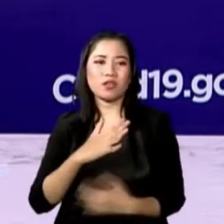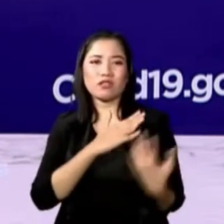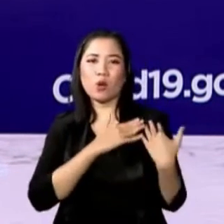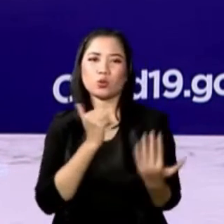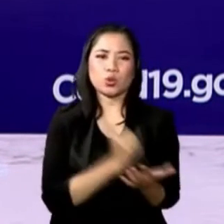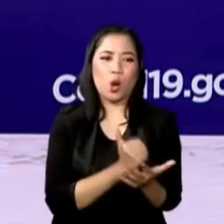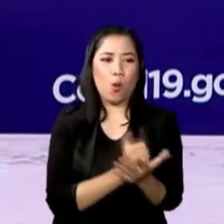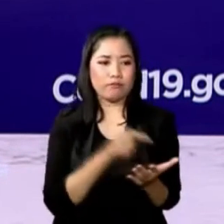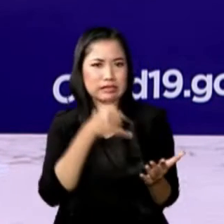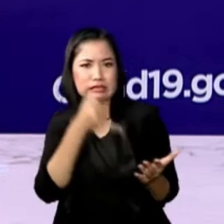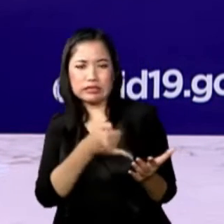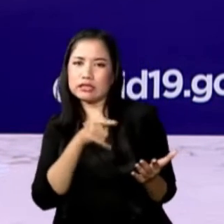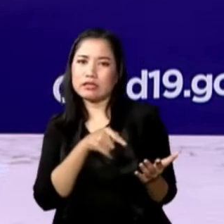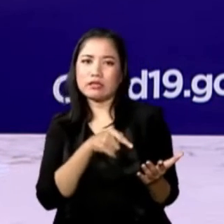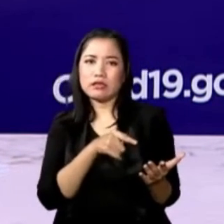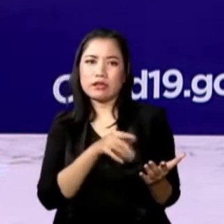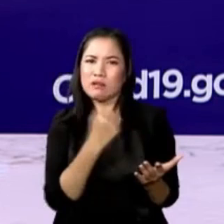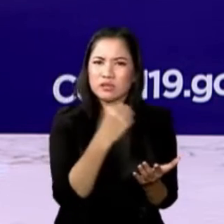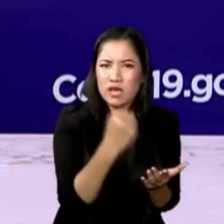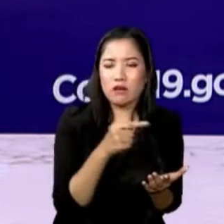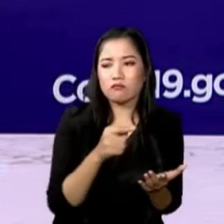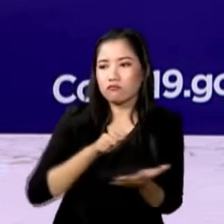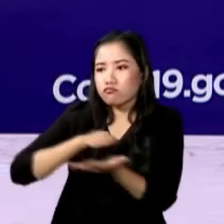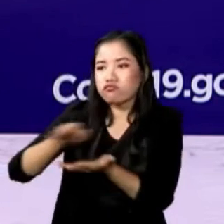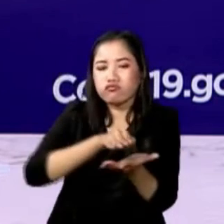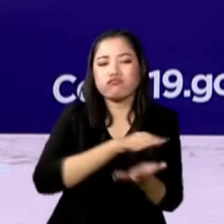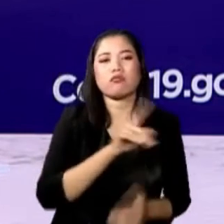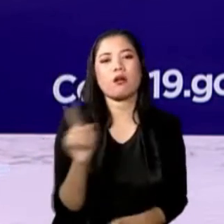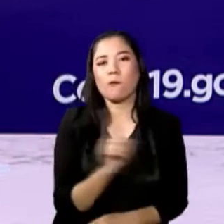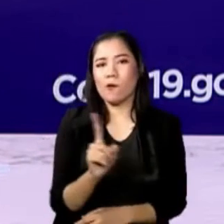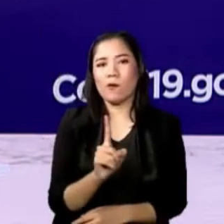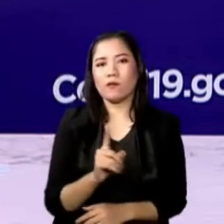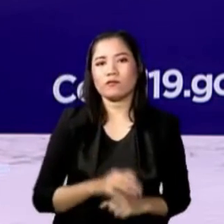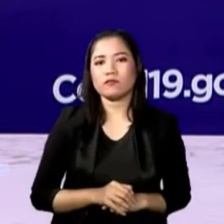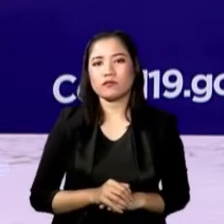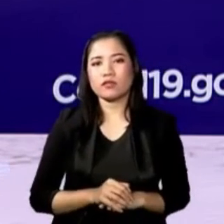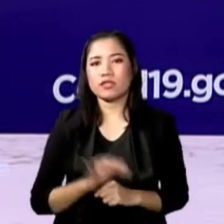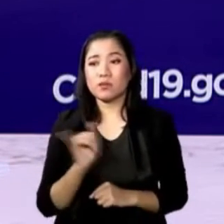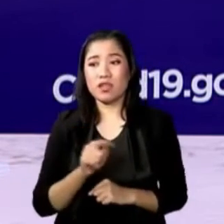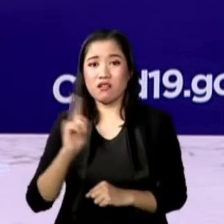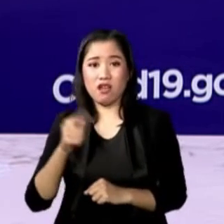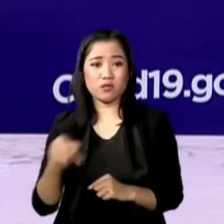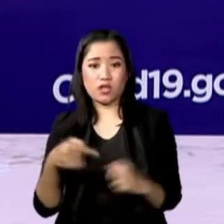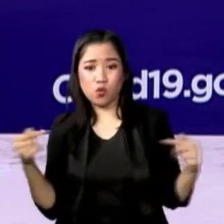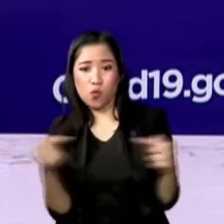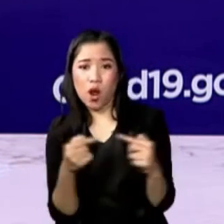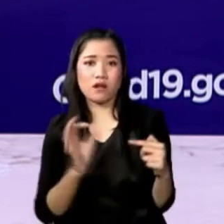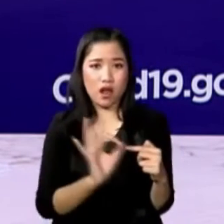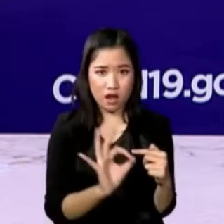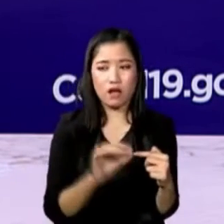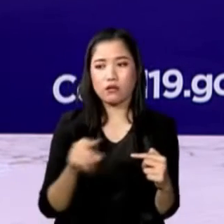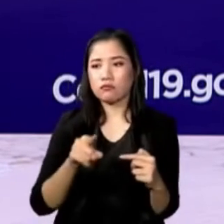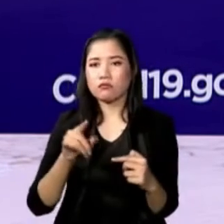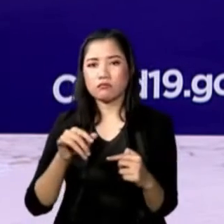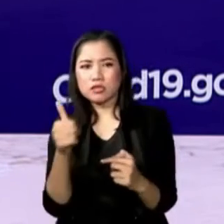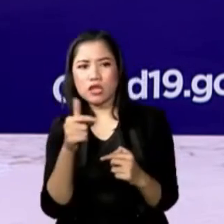isinya. Ingat bahwa mengaitkan dua hal yang tidak berhubungan adalah sangat berbahaya. Dan pada